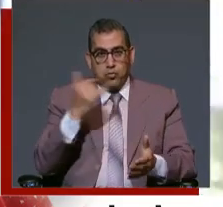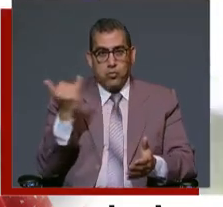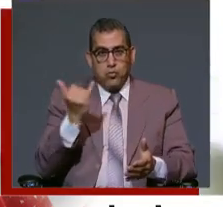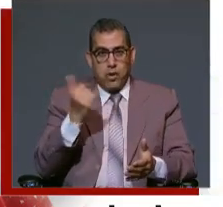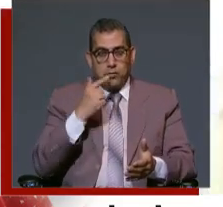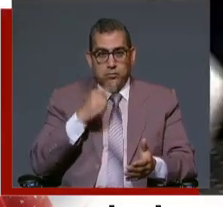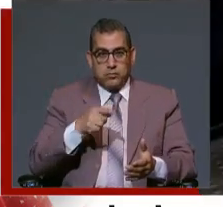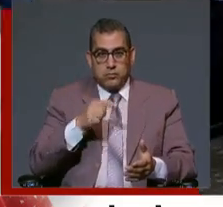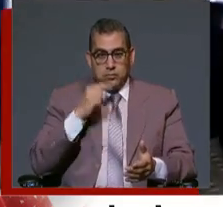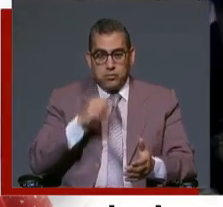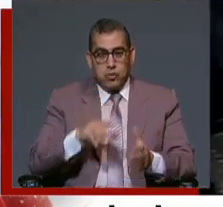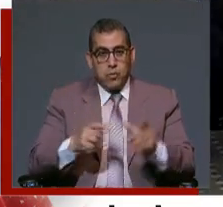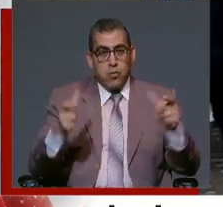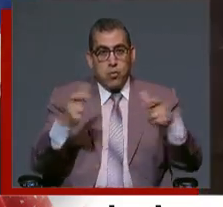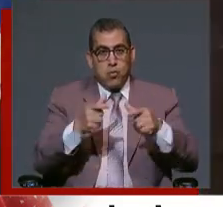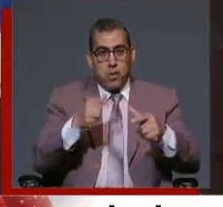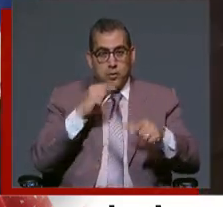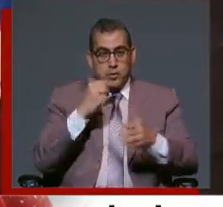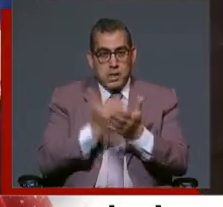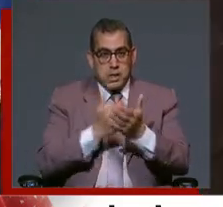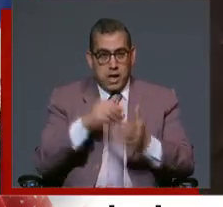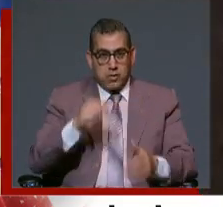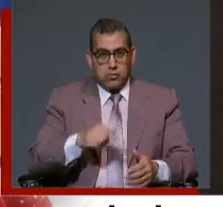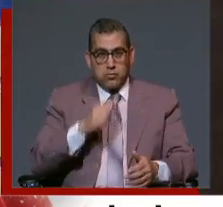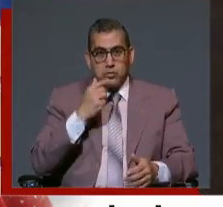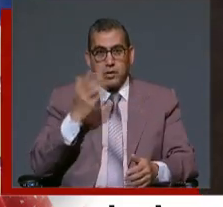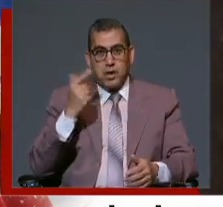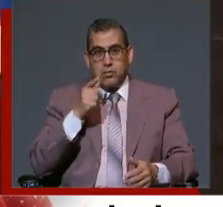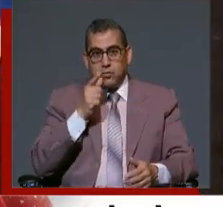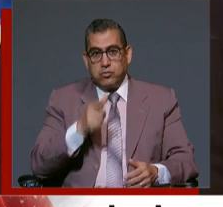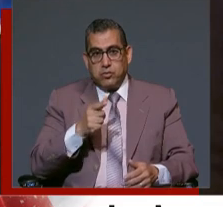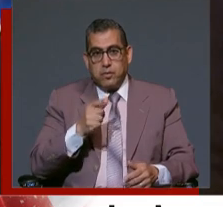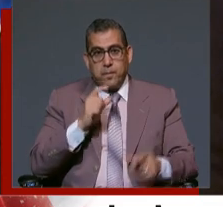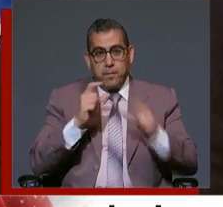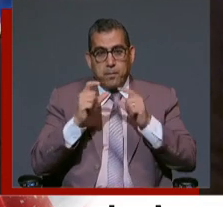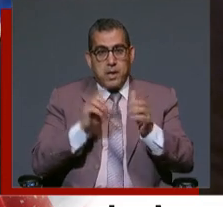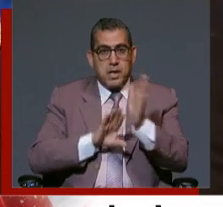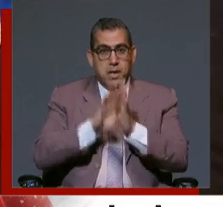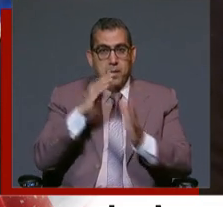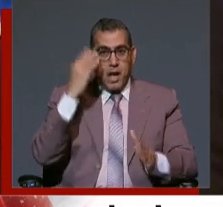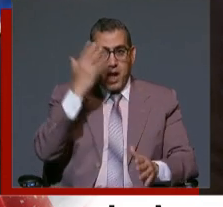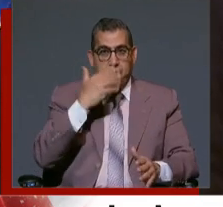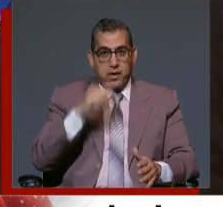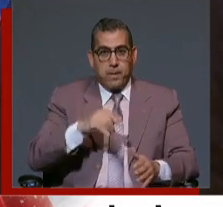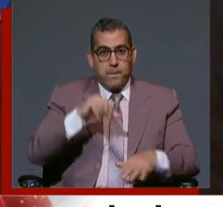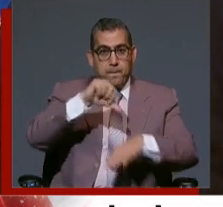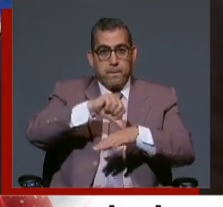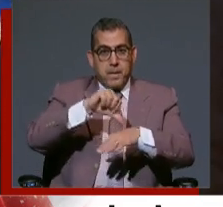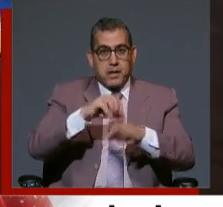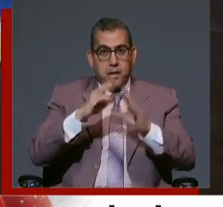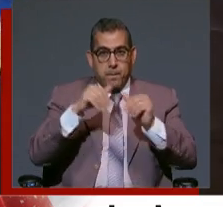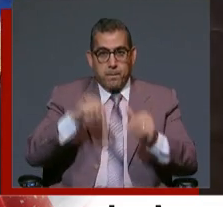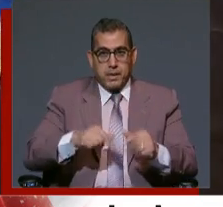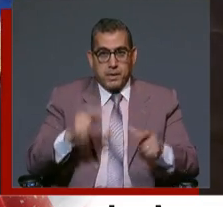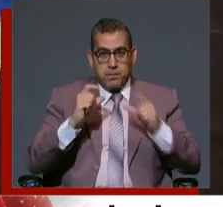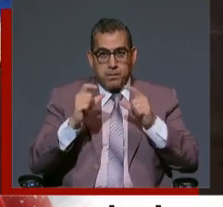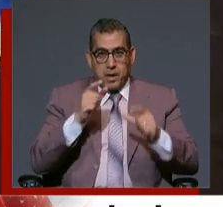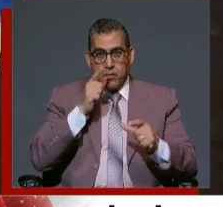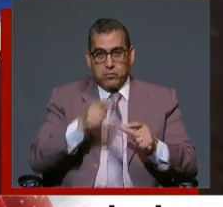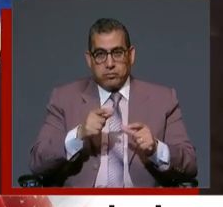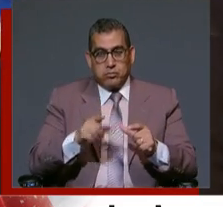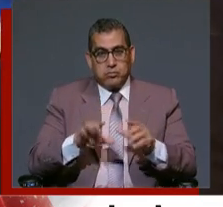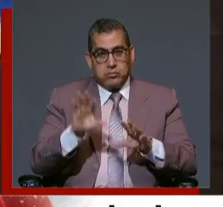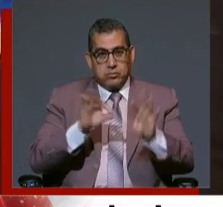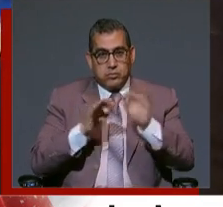في مؤتمر بهذا الثقل ويكون الاجتماع السنوي موجود. بنك التنمية الأفريقي، البنك المركزي المصري، تشريف